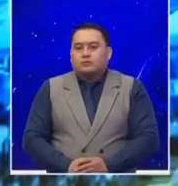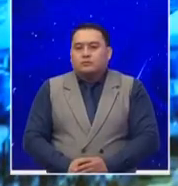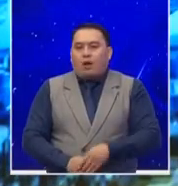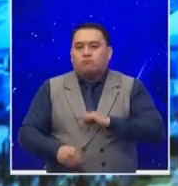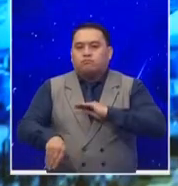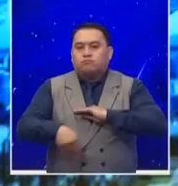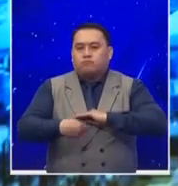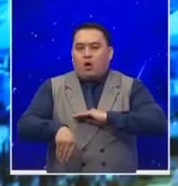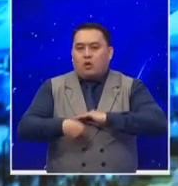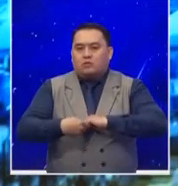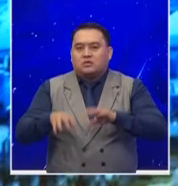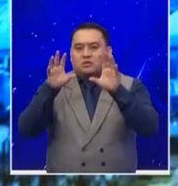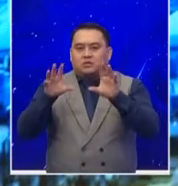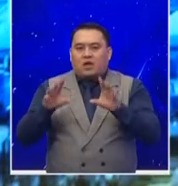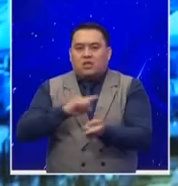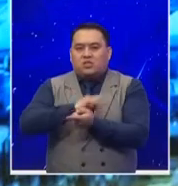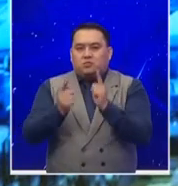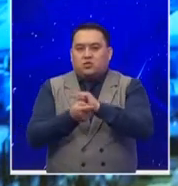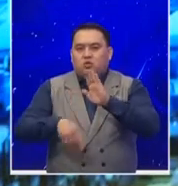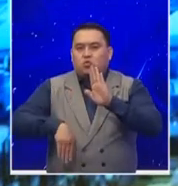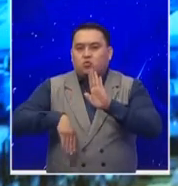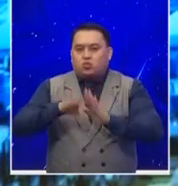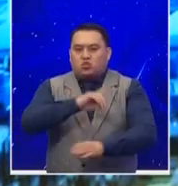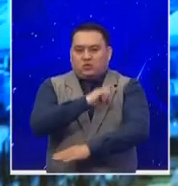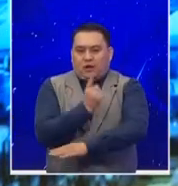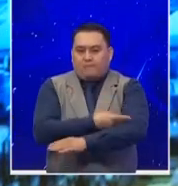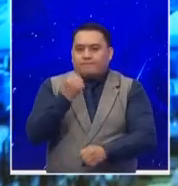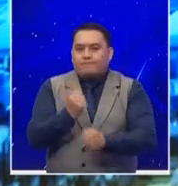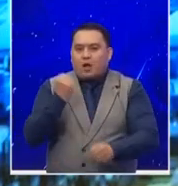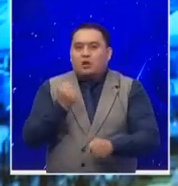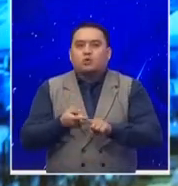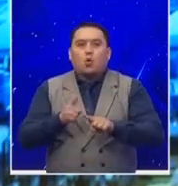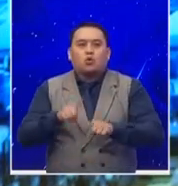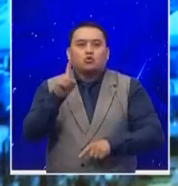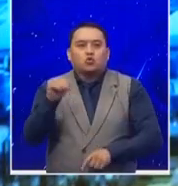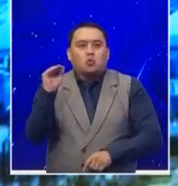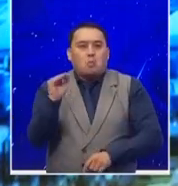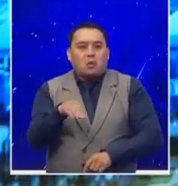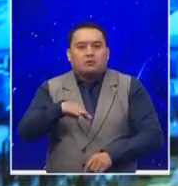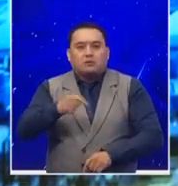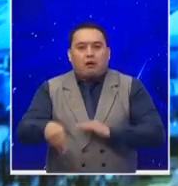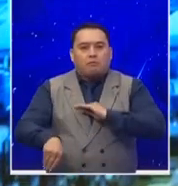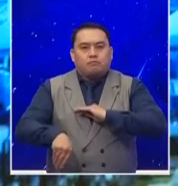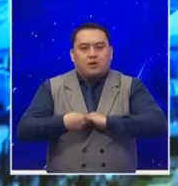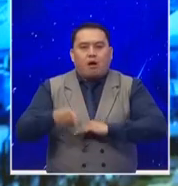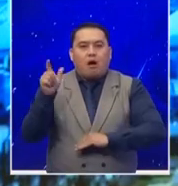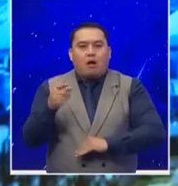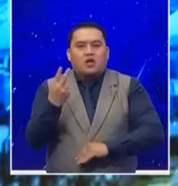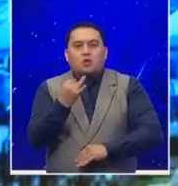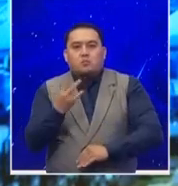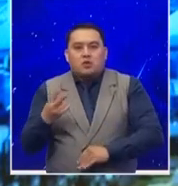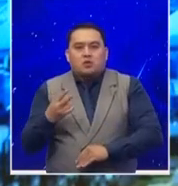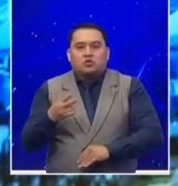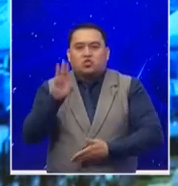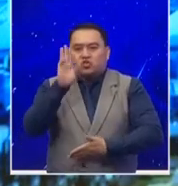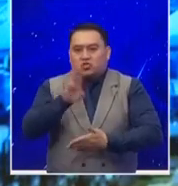Парақорлыққа қатысты заң тағы күшейді. Жаңа жылда қабылданған заң бойынша 100 000 теңге пара берген адам 2 миллион